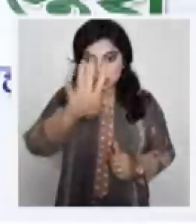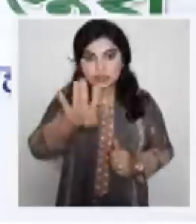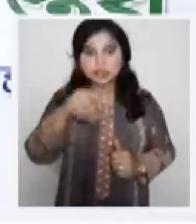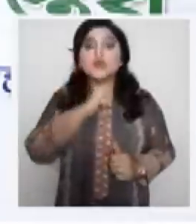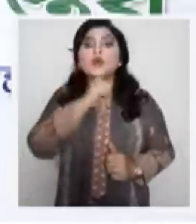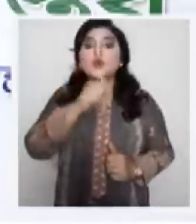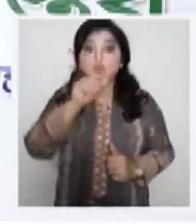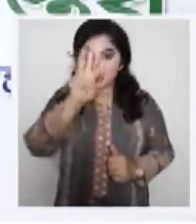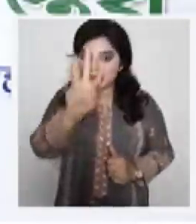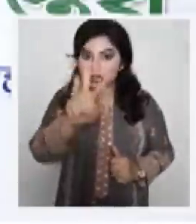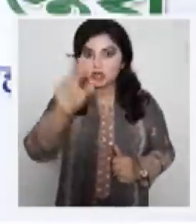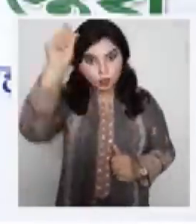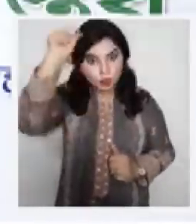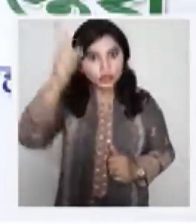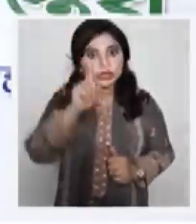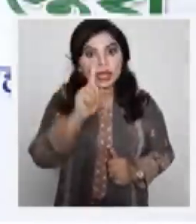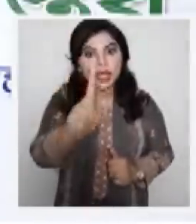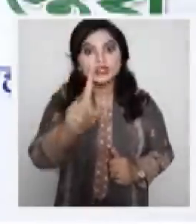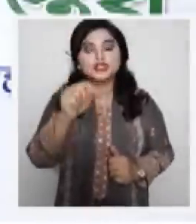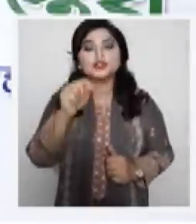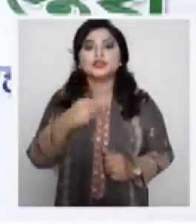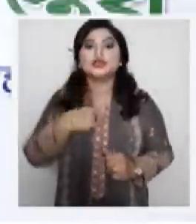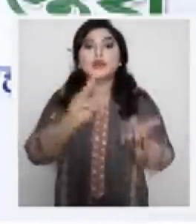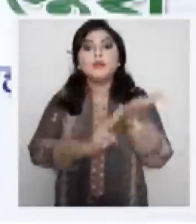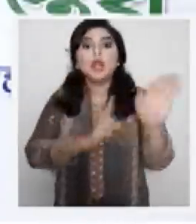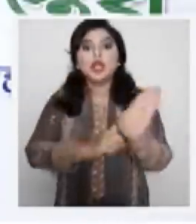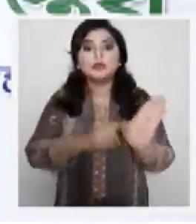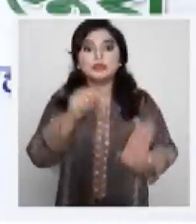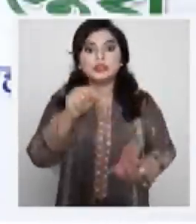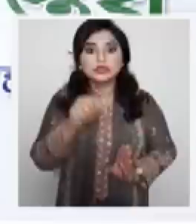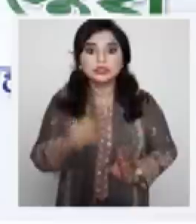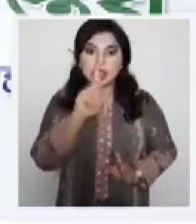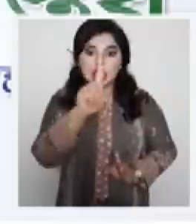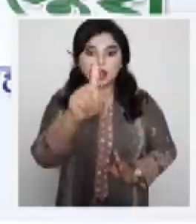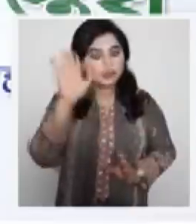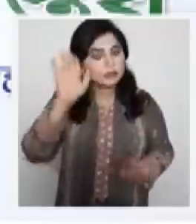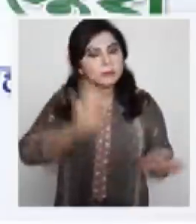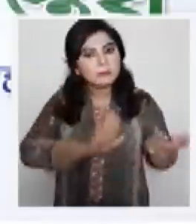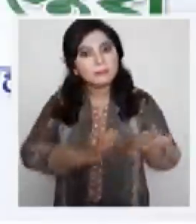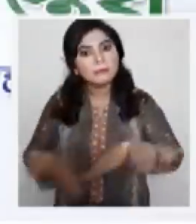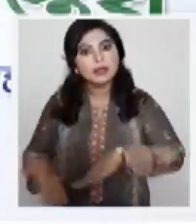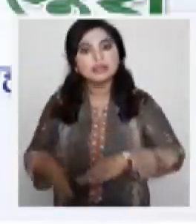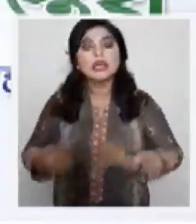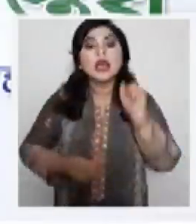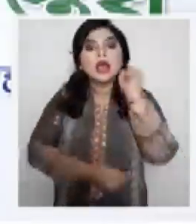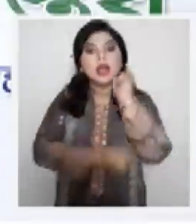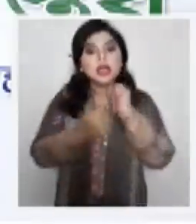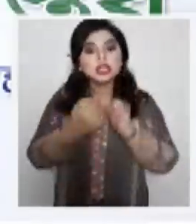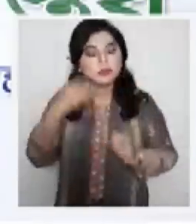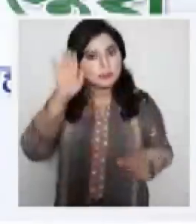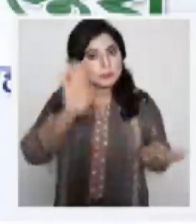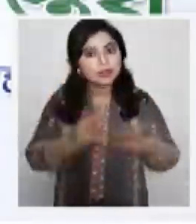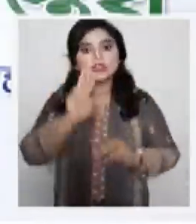বিভাগ বিভাজনে ঢাকা বিভাগে 30 জন, চট্টগ্রাম বিভাগে 14 জন, রাজশাহী বিভাগে 4 জন, খুলনা বিভাগে 3 জন, বরিশাল বিভাগে 1 জন